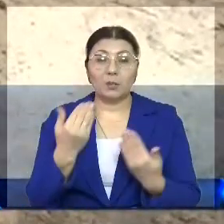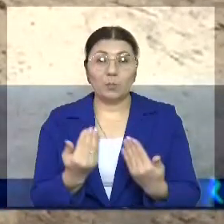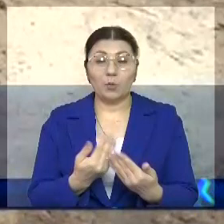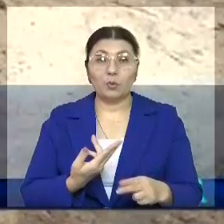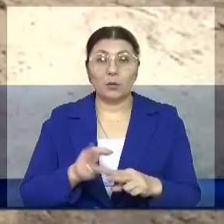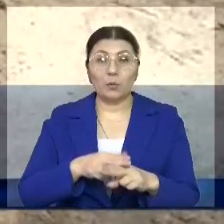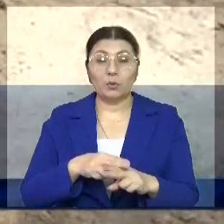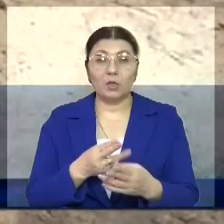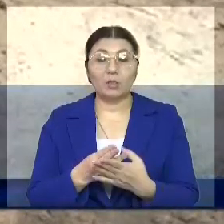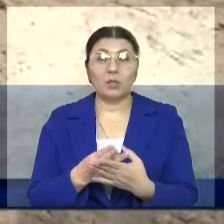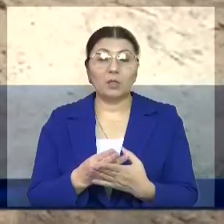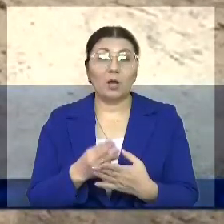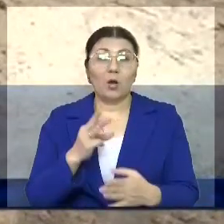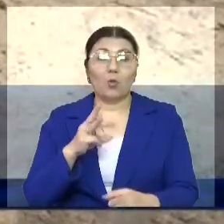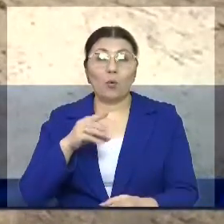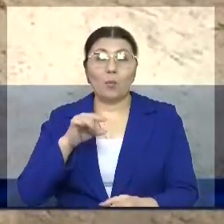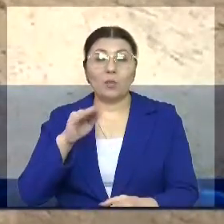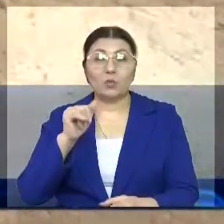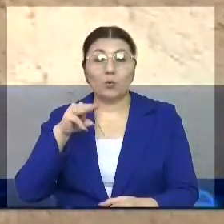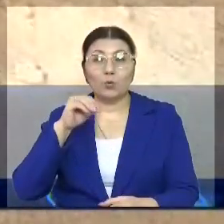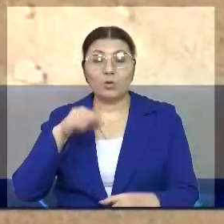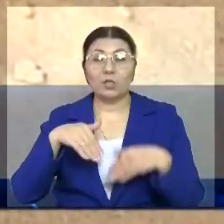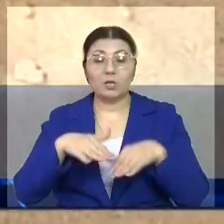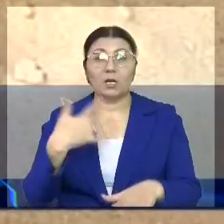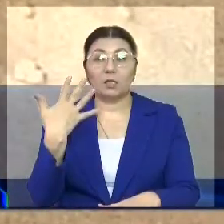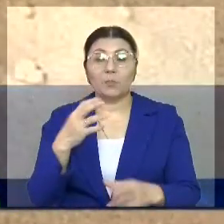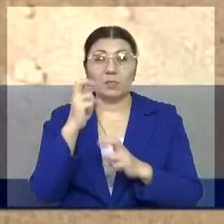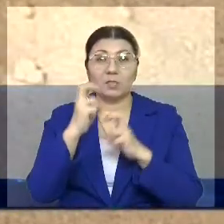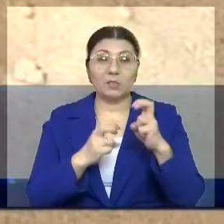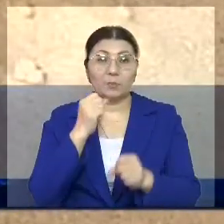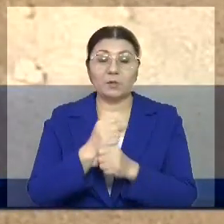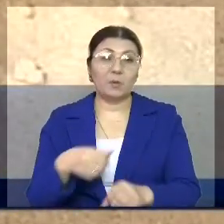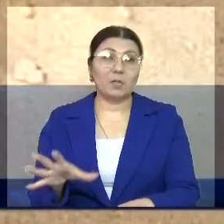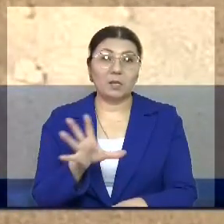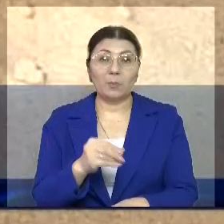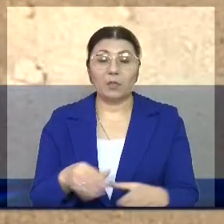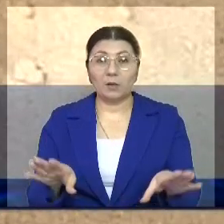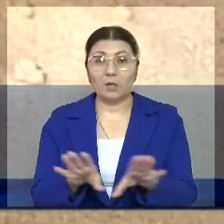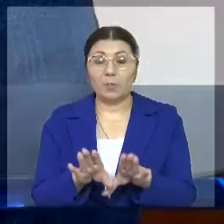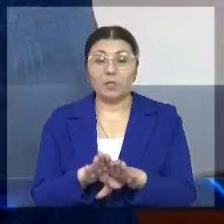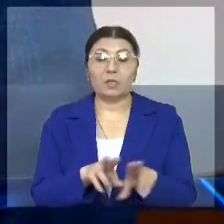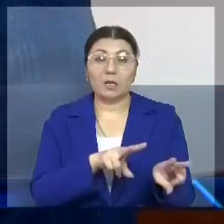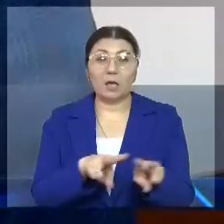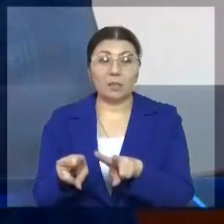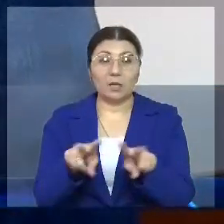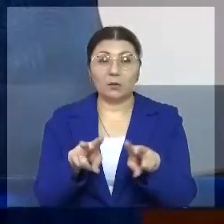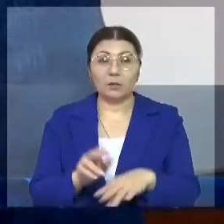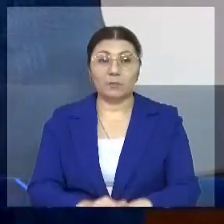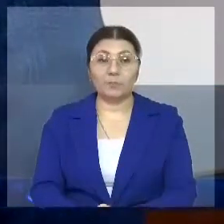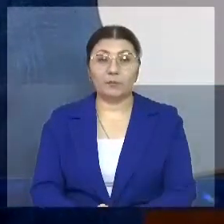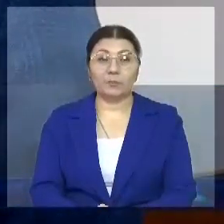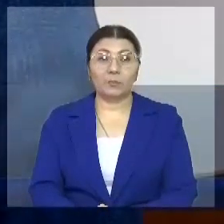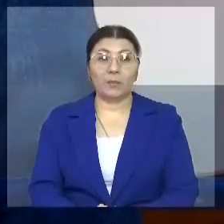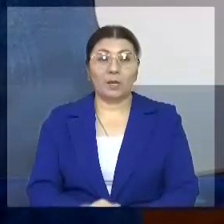мұнда көмірсутек шикізатын өндіретін 5 кәсіпорын жұмыс істейді. Олардың барлығы да бірдей қадағалауда. Департамент тарапынан